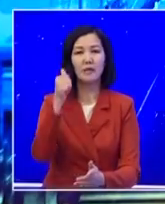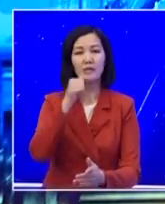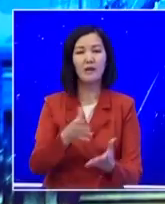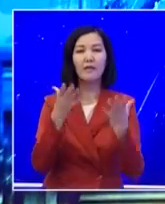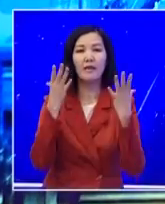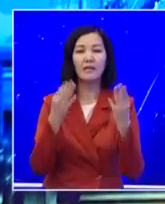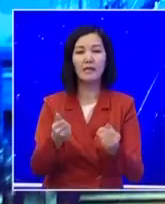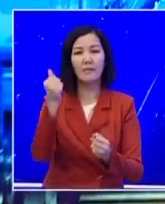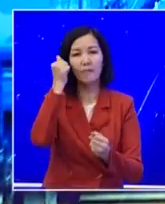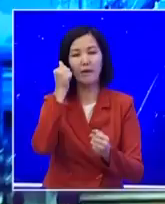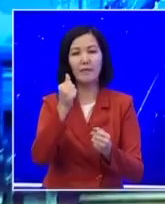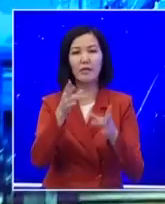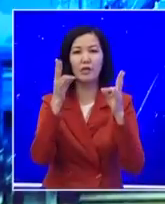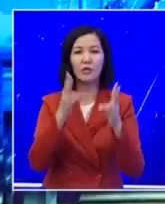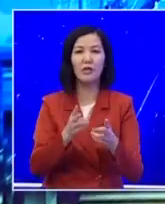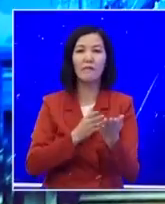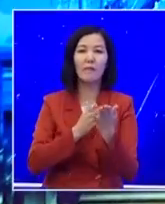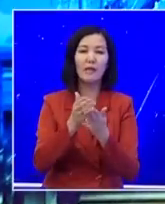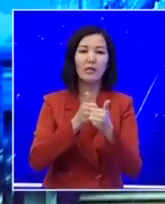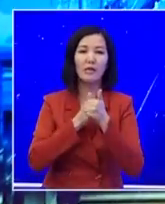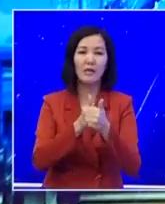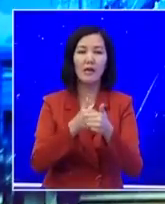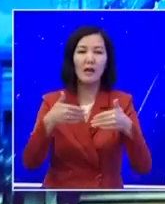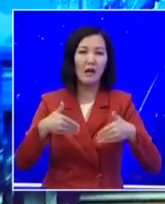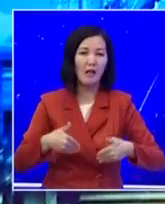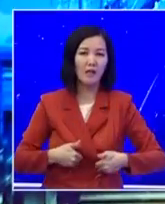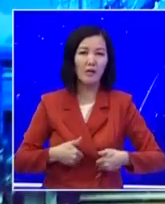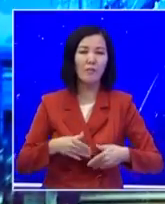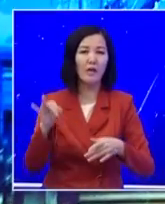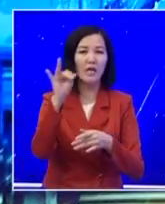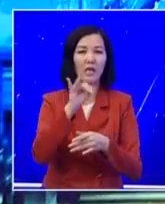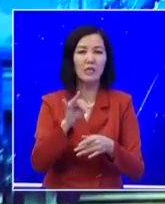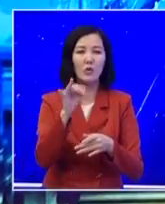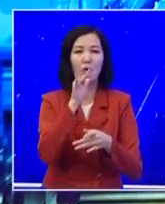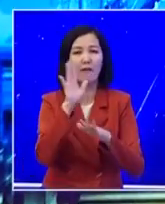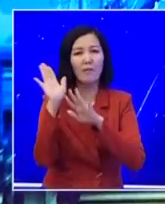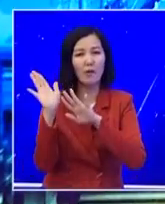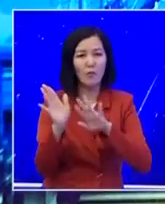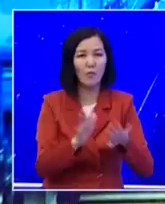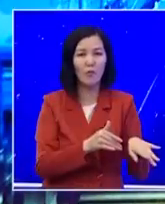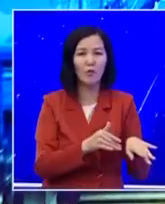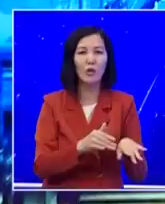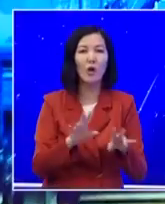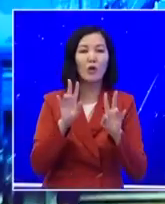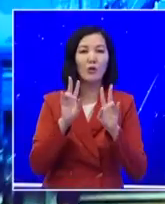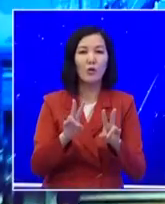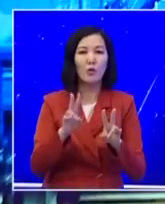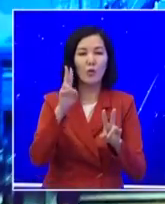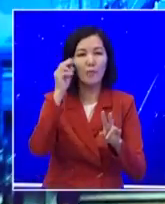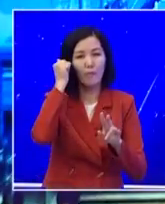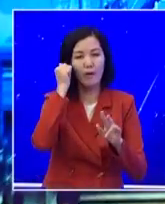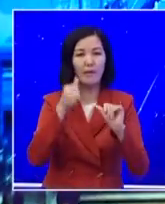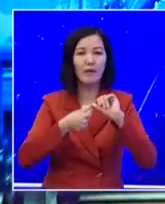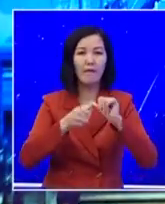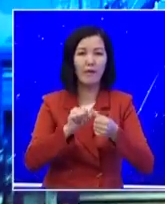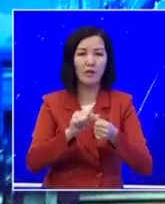Завтра день памяти жертв политических репрессий Голодомора. И хотя история все дальше отдаляет нас от этих страшных лет, память вечна.